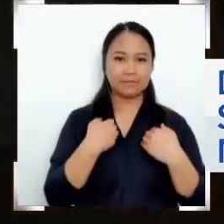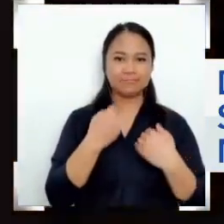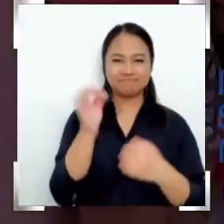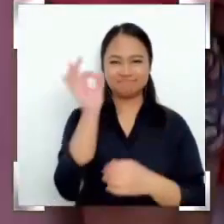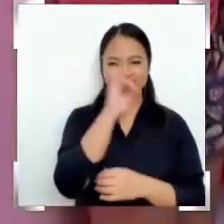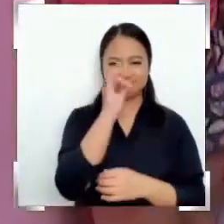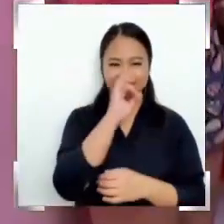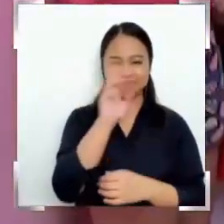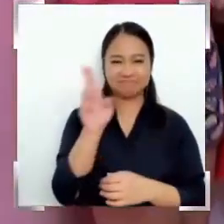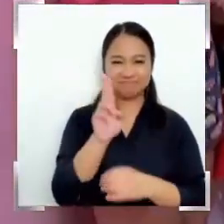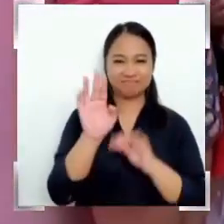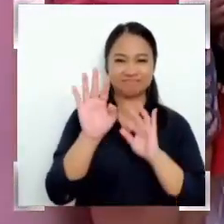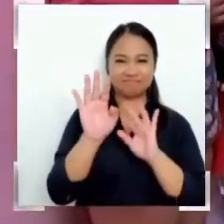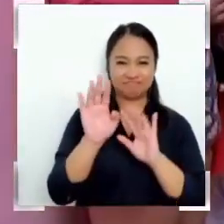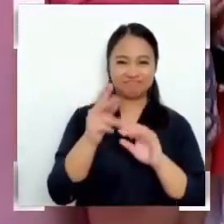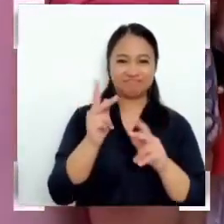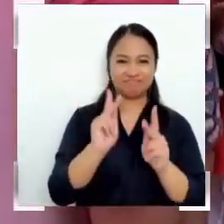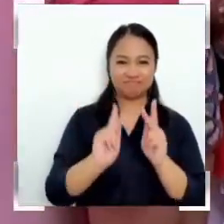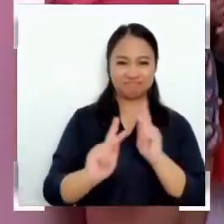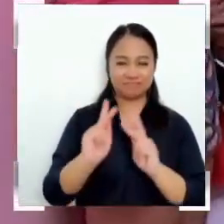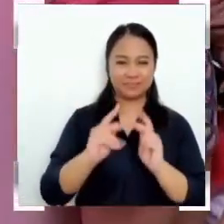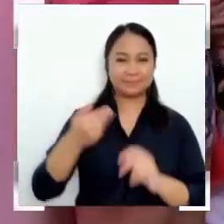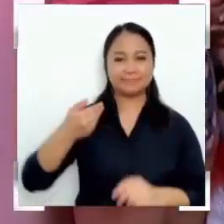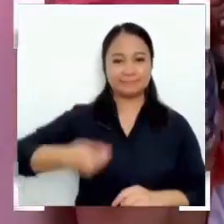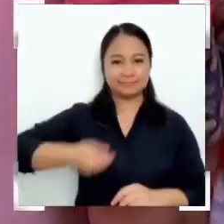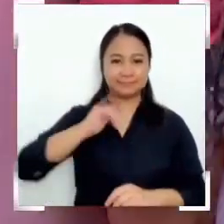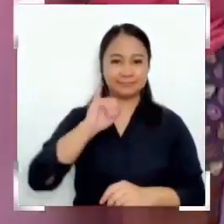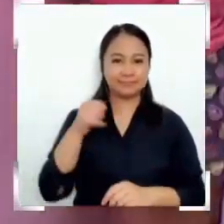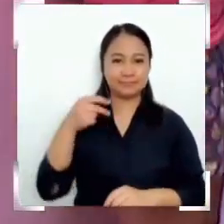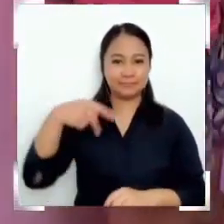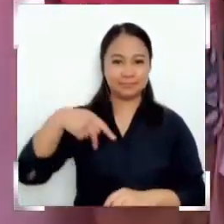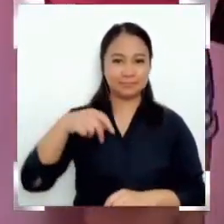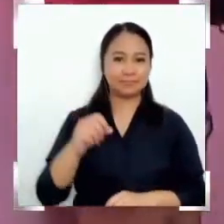pa mismo. Ako si JP Soriano, ang inyong saksi.